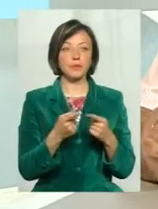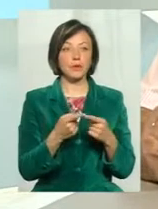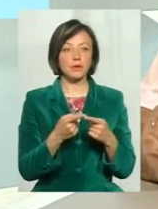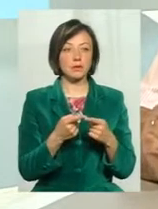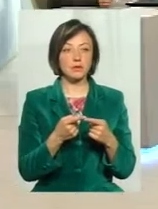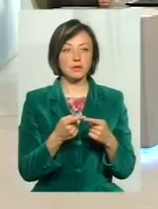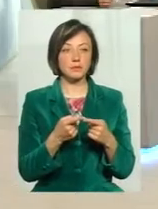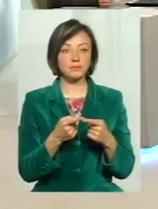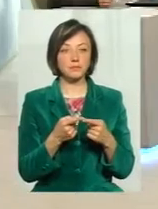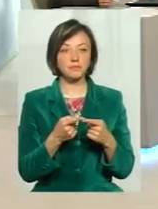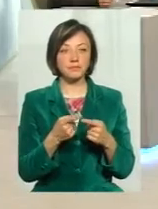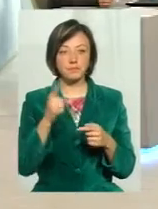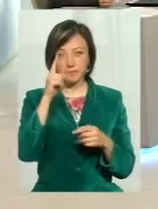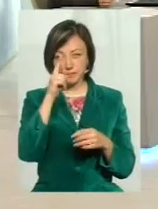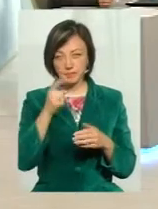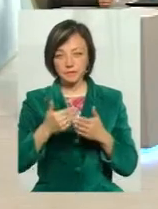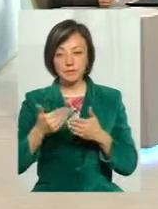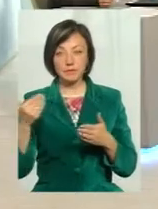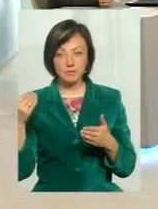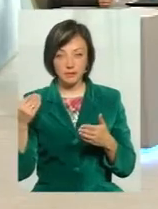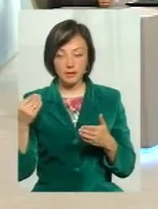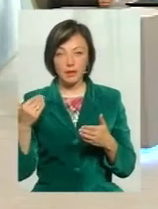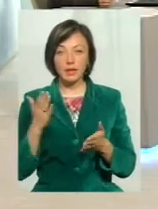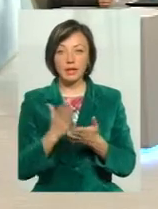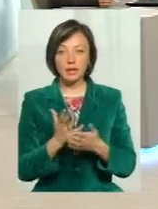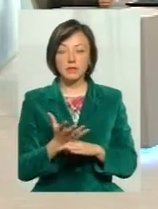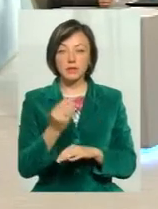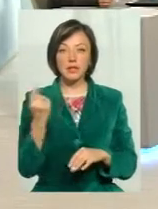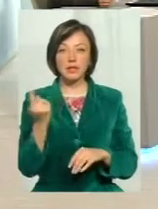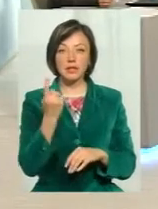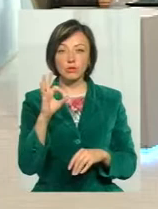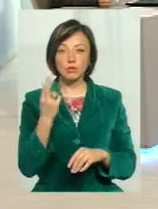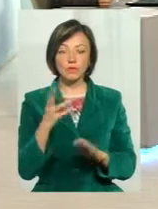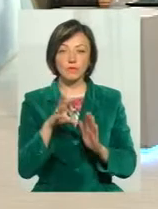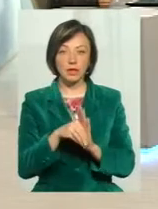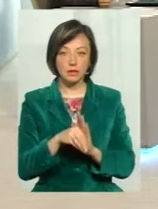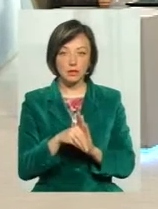якщо перед місяцем звернення за субсидію є сплата єдиного внеску